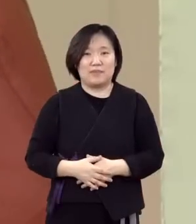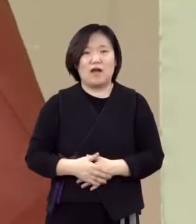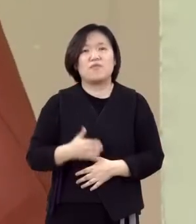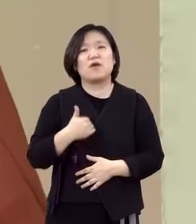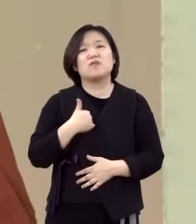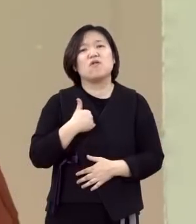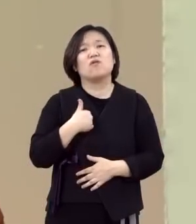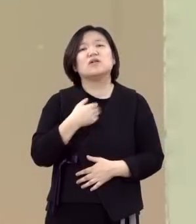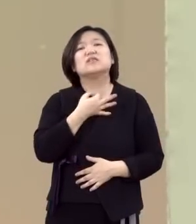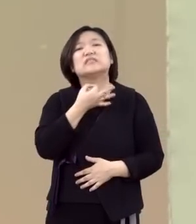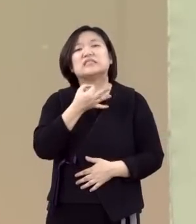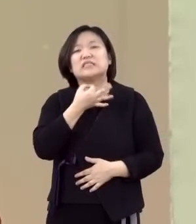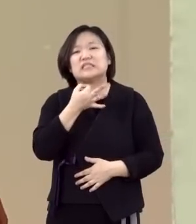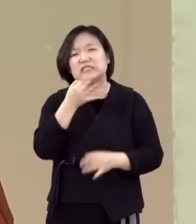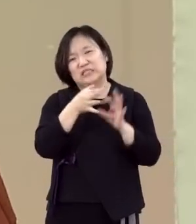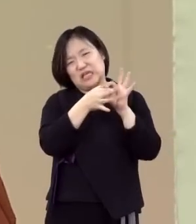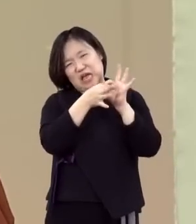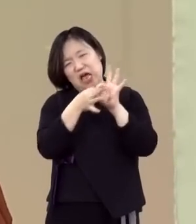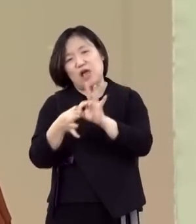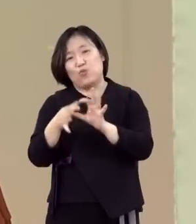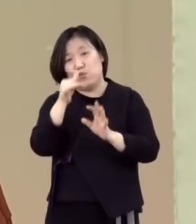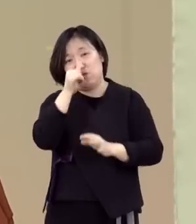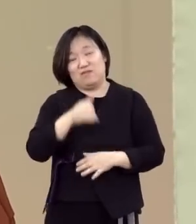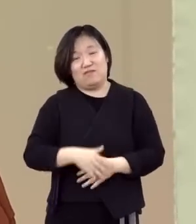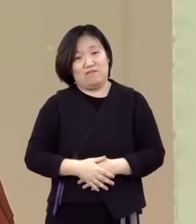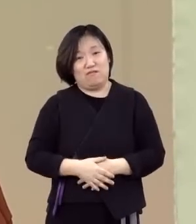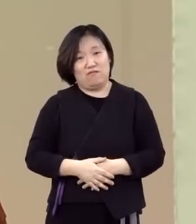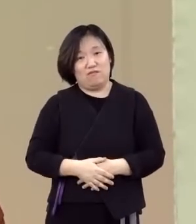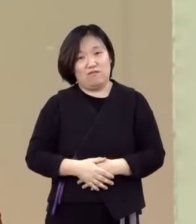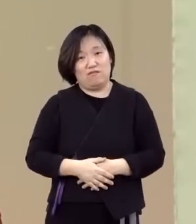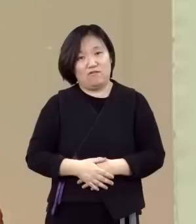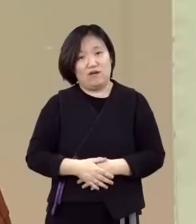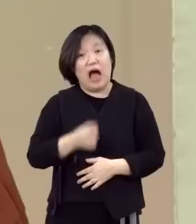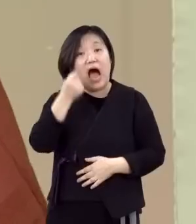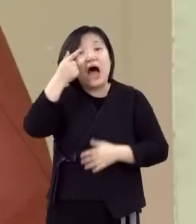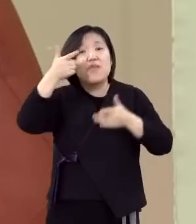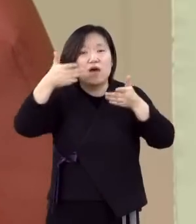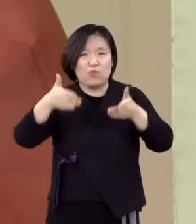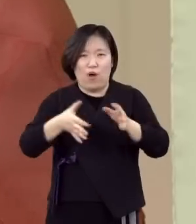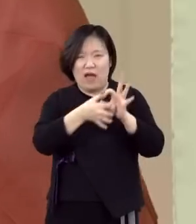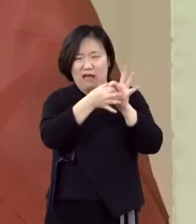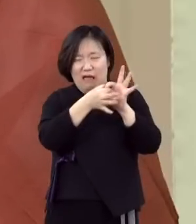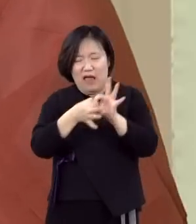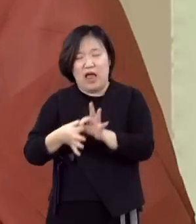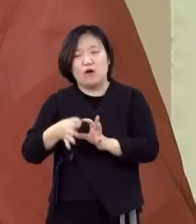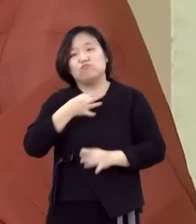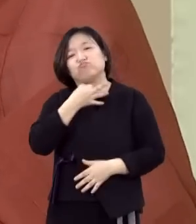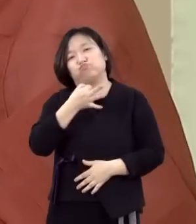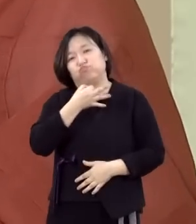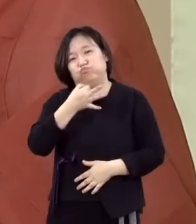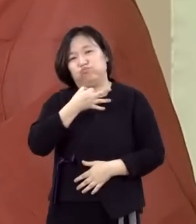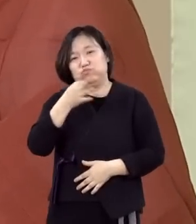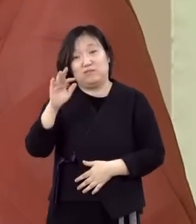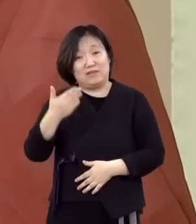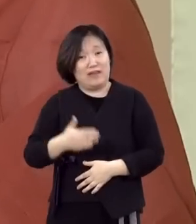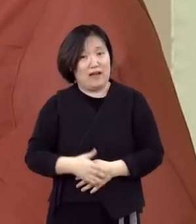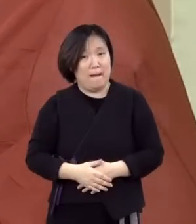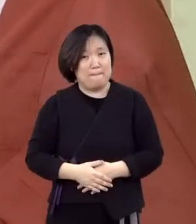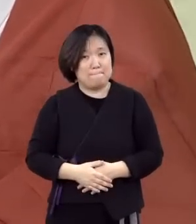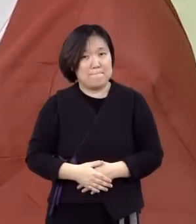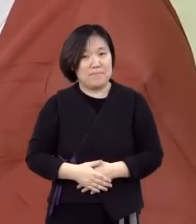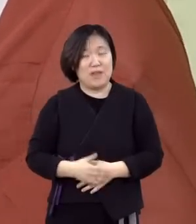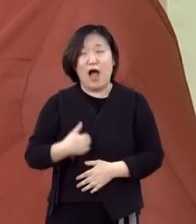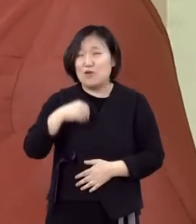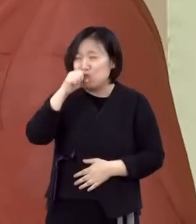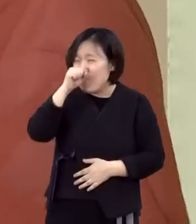경우엔 끊임없이이어지는기침이가장큰후유증이었습니다. 거의한달동안지속되었습니다. 기침이